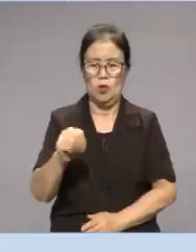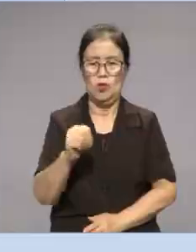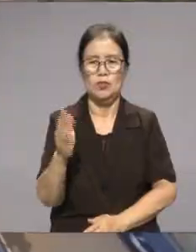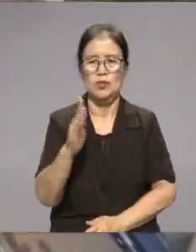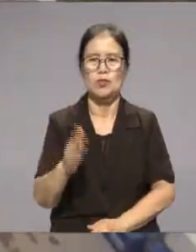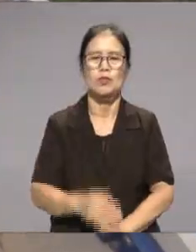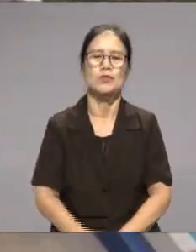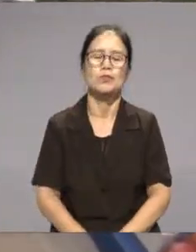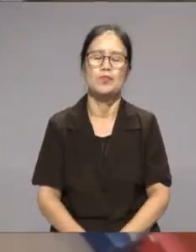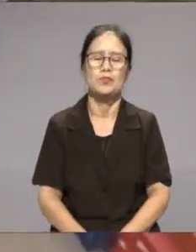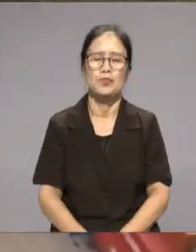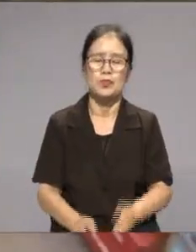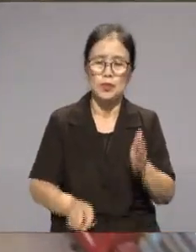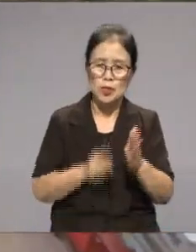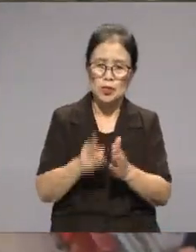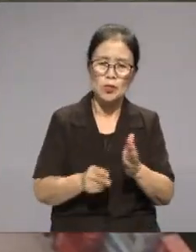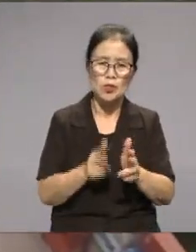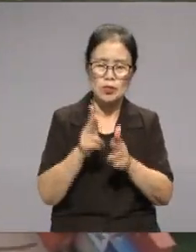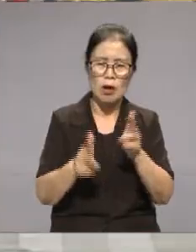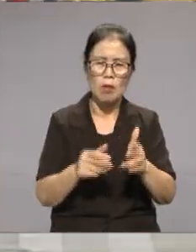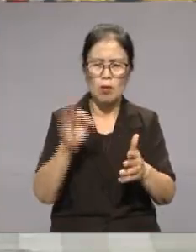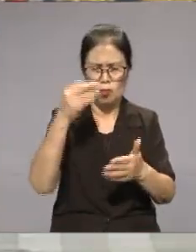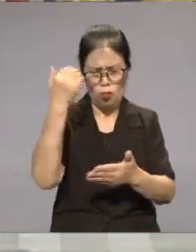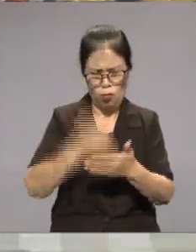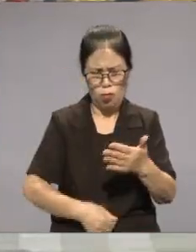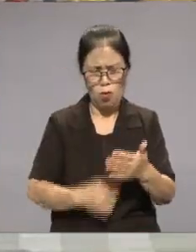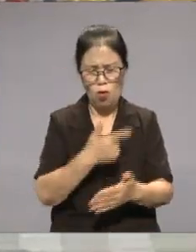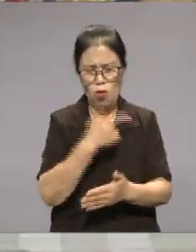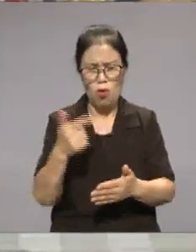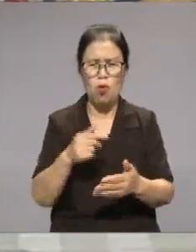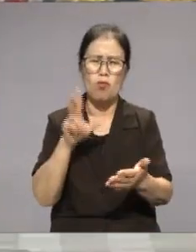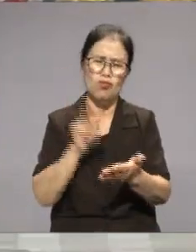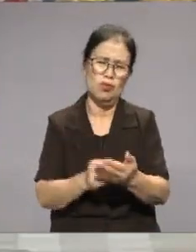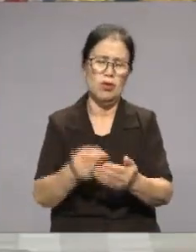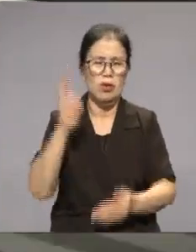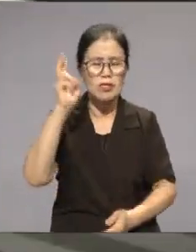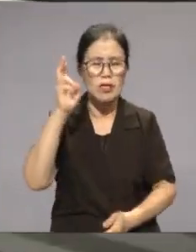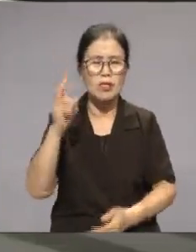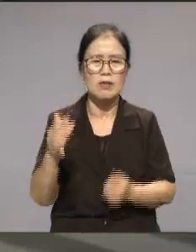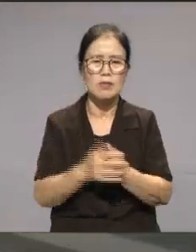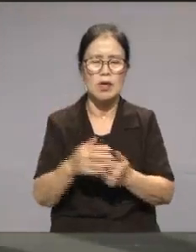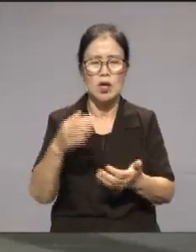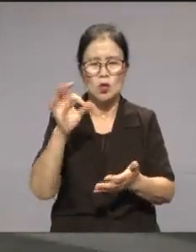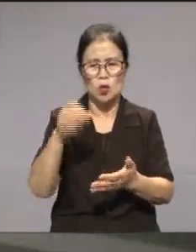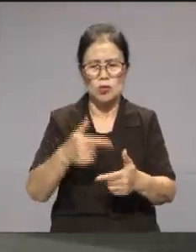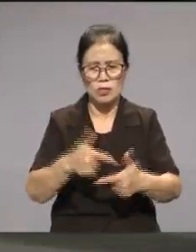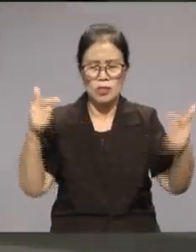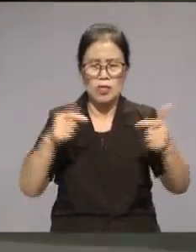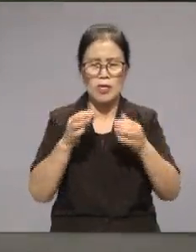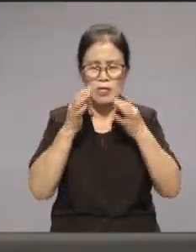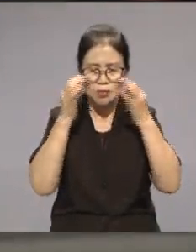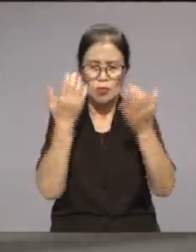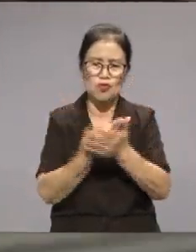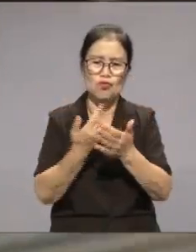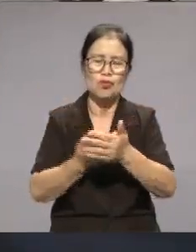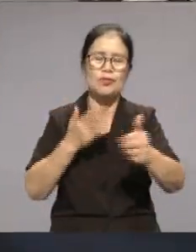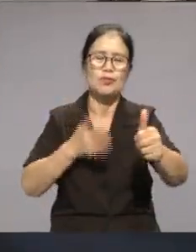규모입니다. 철도 사업은 감액 규모가 커 차질이 예상되는 만큼 증액에 힘써줄 것을